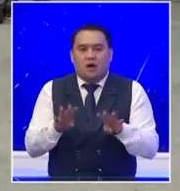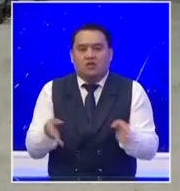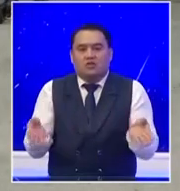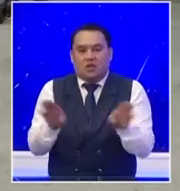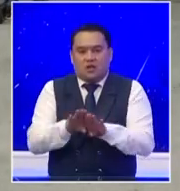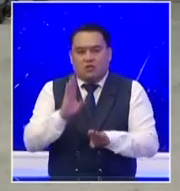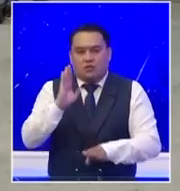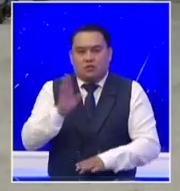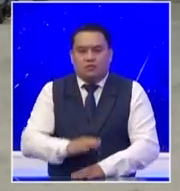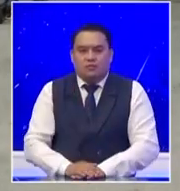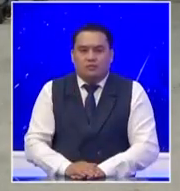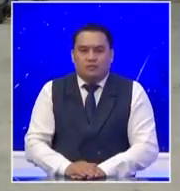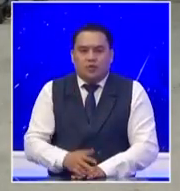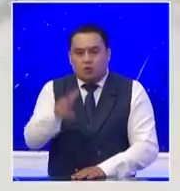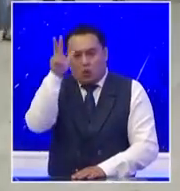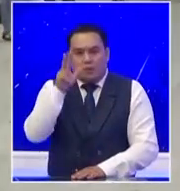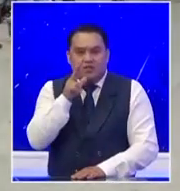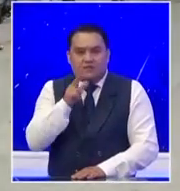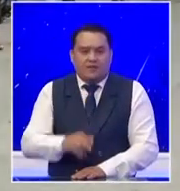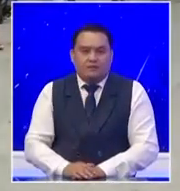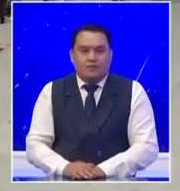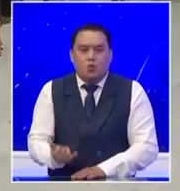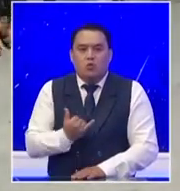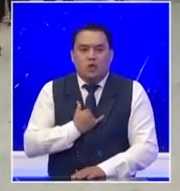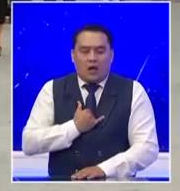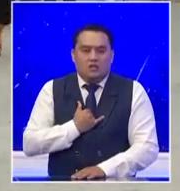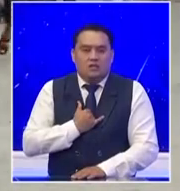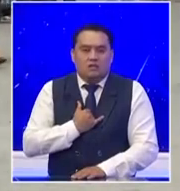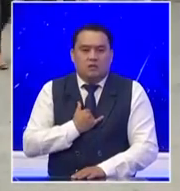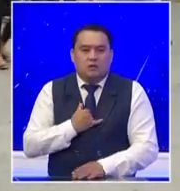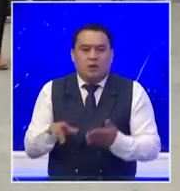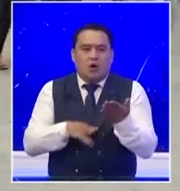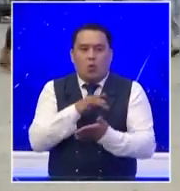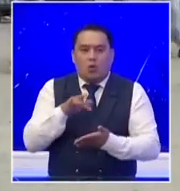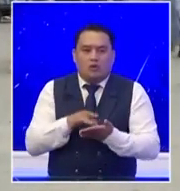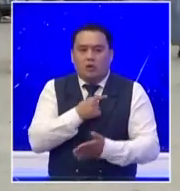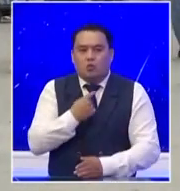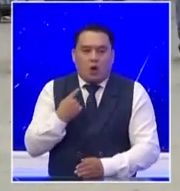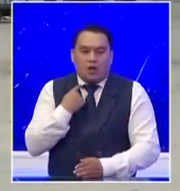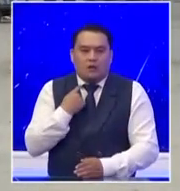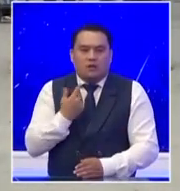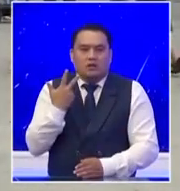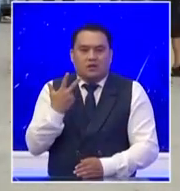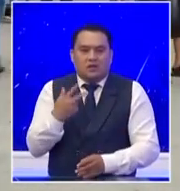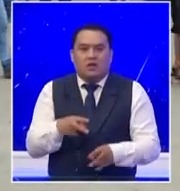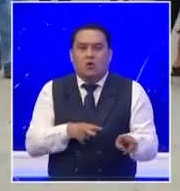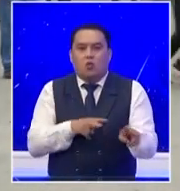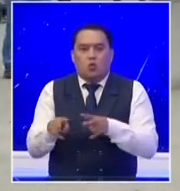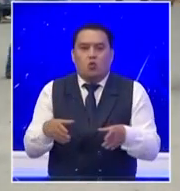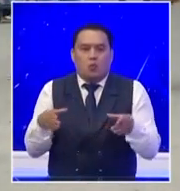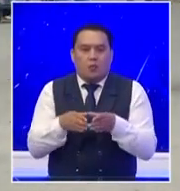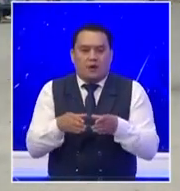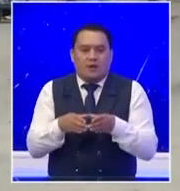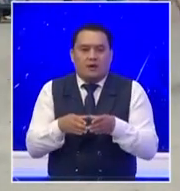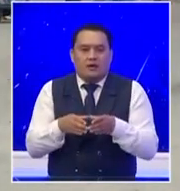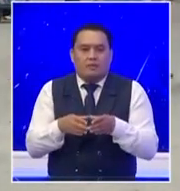закрываться. До 3 месяцев. Да. У нас именно по городу Талдыкурган есть 3 мониторинговые группы. Они